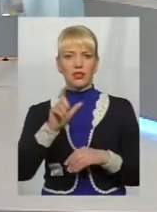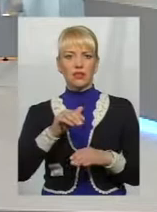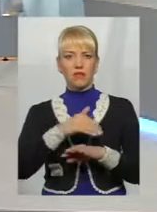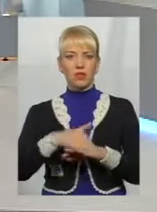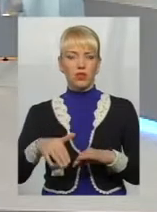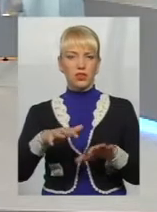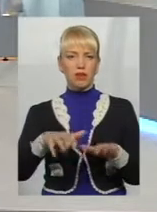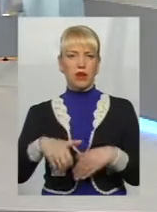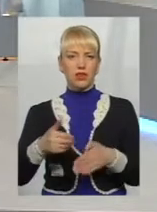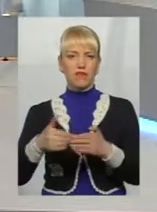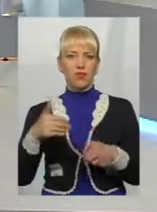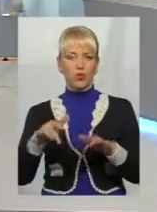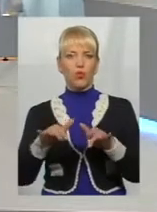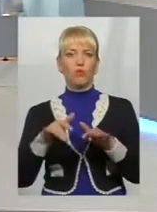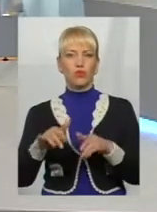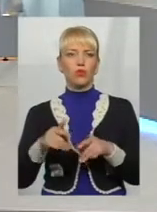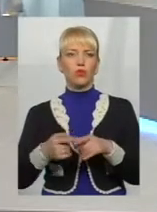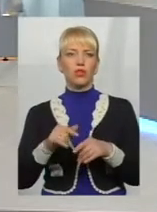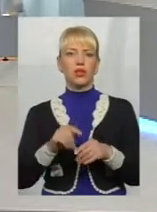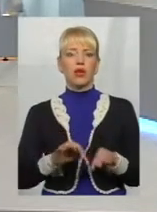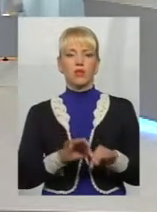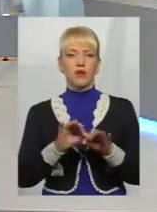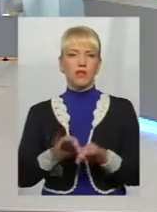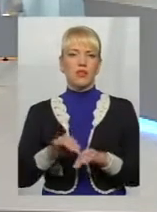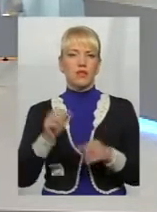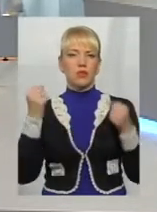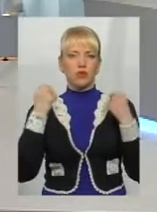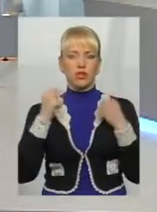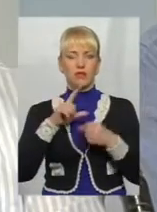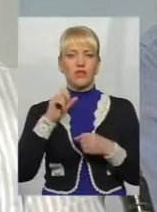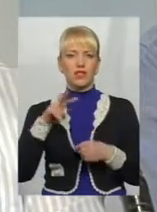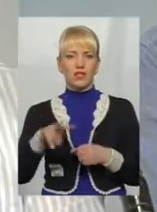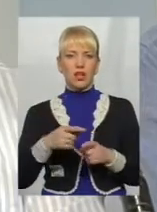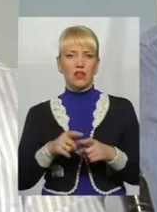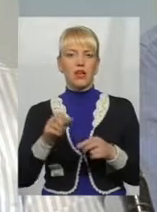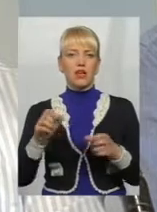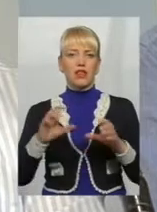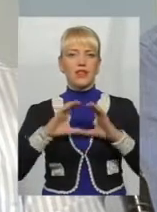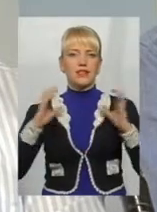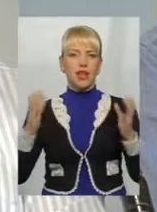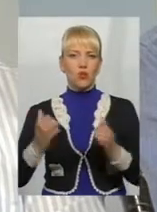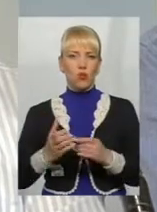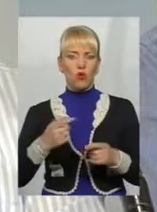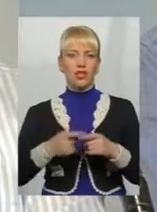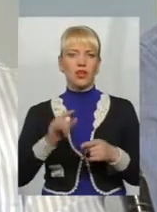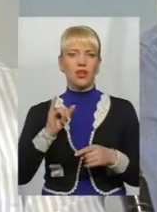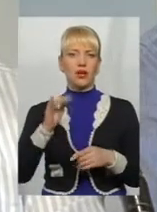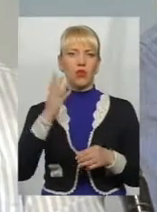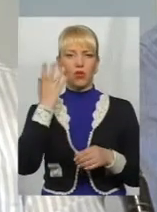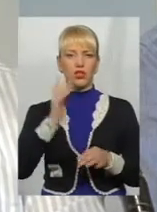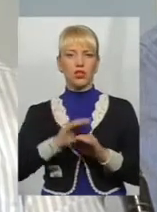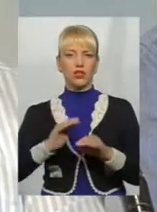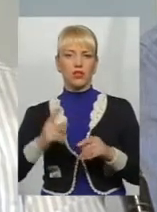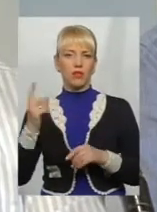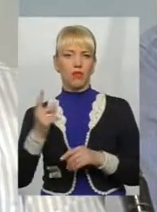привезти їх в спортивні зали, привезти їх на стадіони. І діти, от, вони коли вперше приходять, в